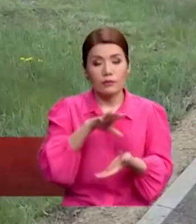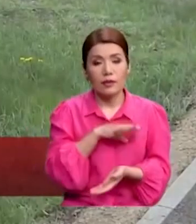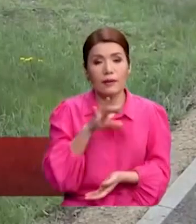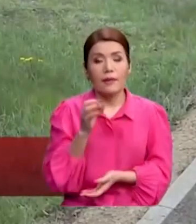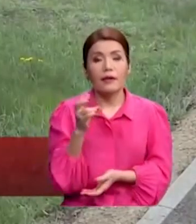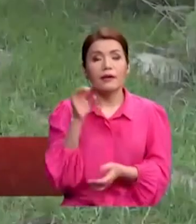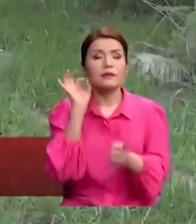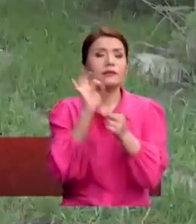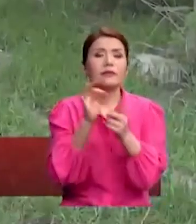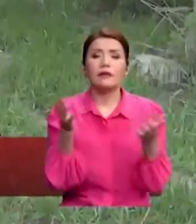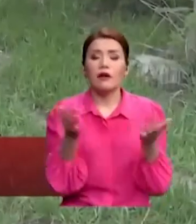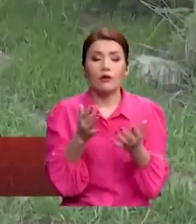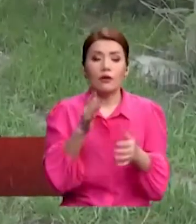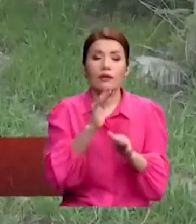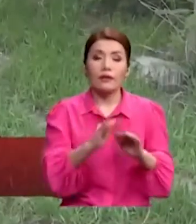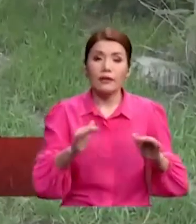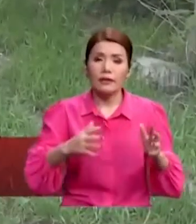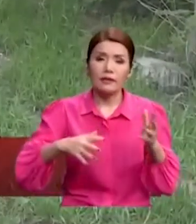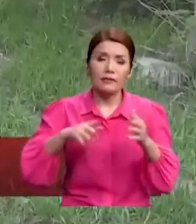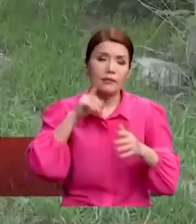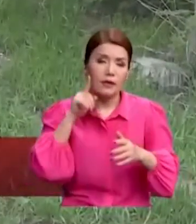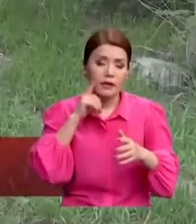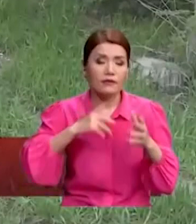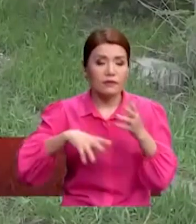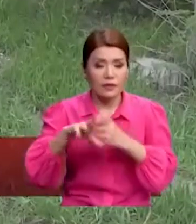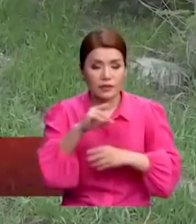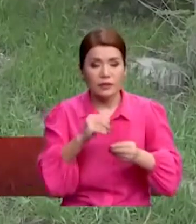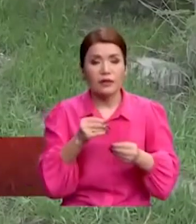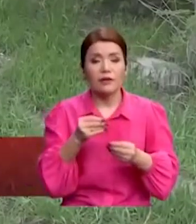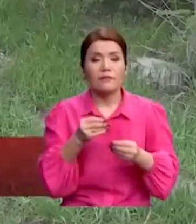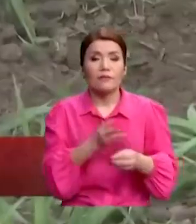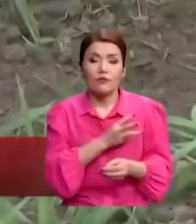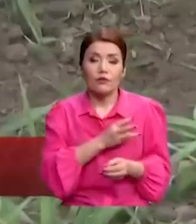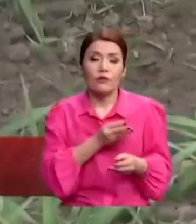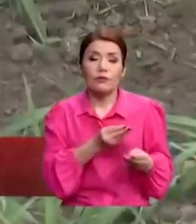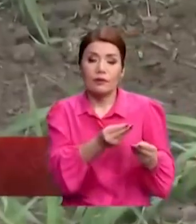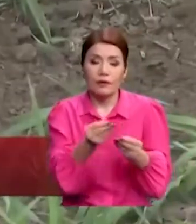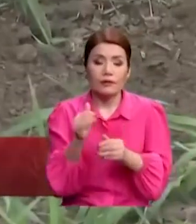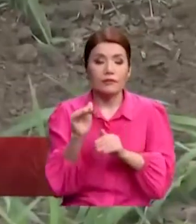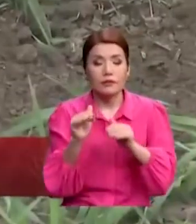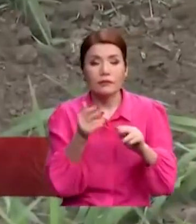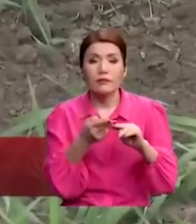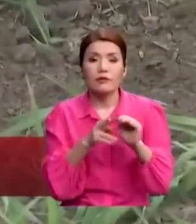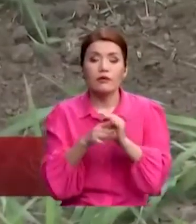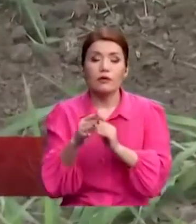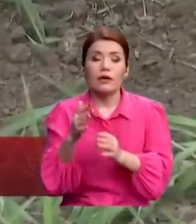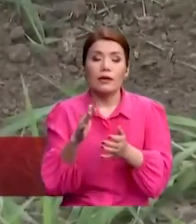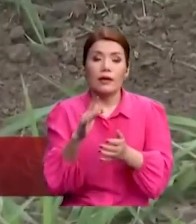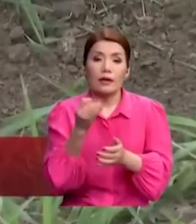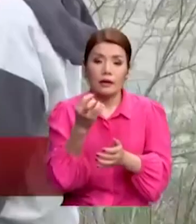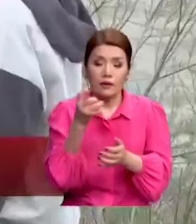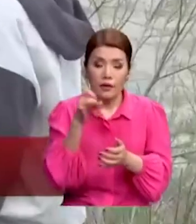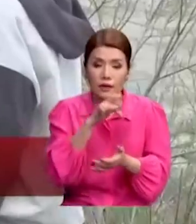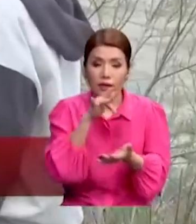жергілікті тұрғындарды қаланы таза ұстауға жастарды еңбекке ынталандыру. Филиал жетекшісі Дарын Төлеубай экологиялық шара